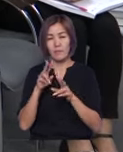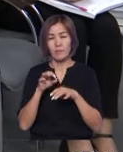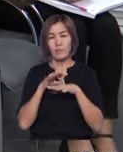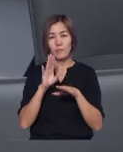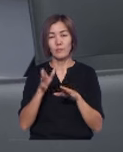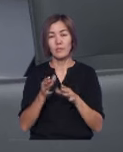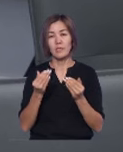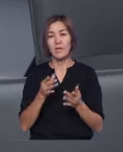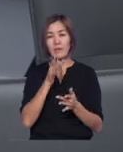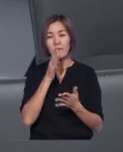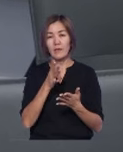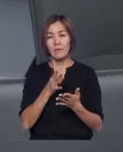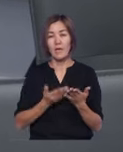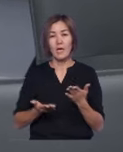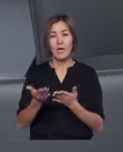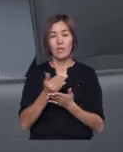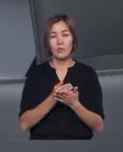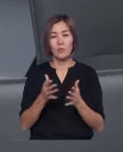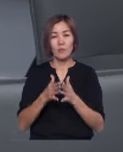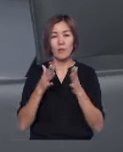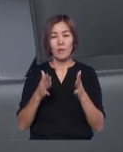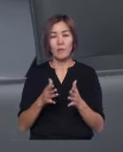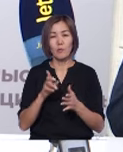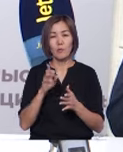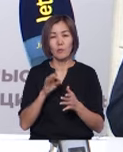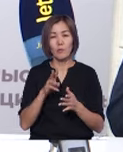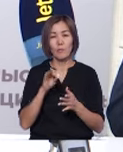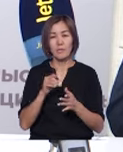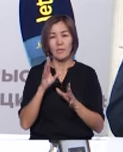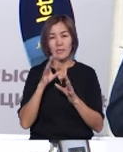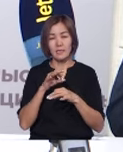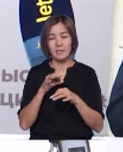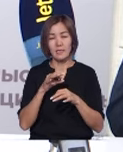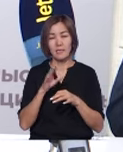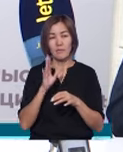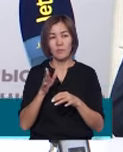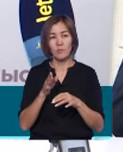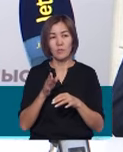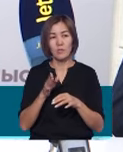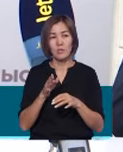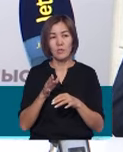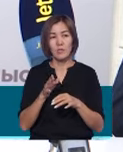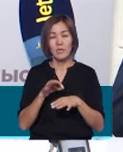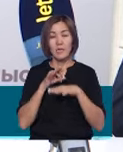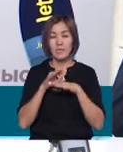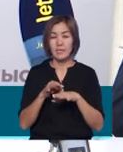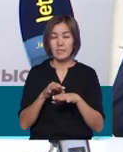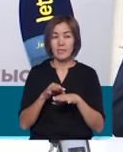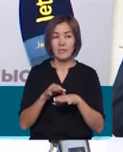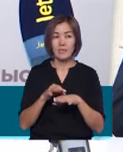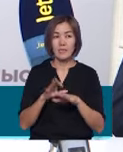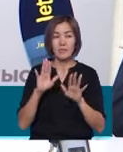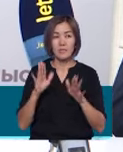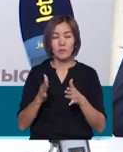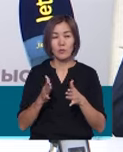исследованиям. На данный момент отобран необходимый объем биоматериала. Касательно произошедшего случая сибирской язвы